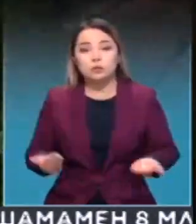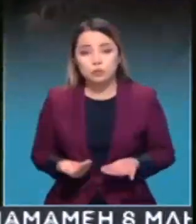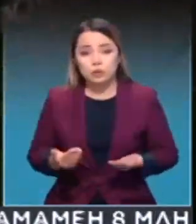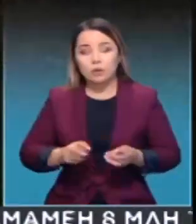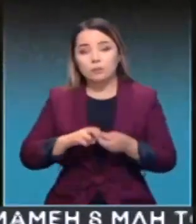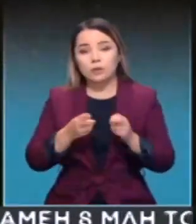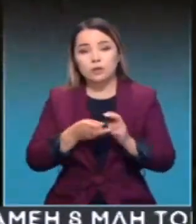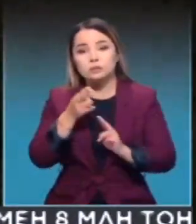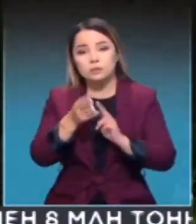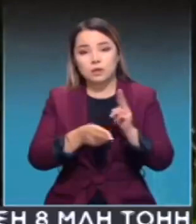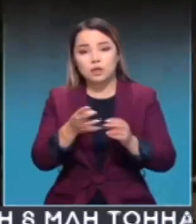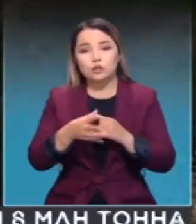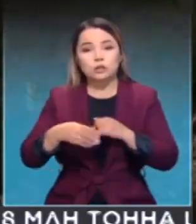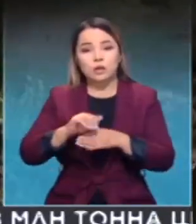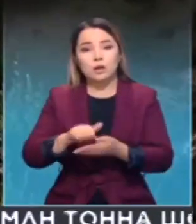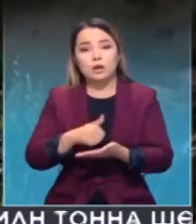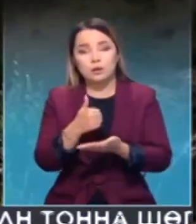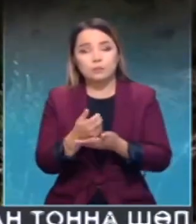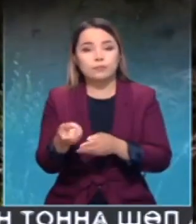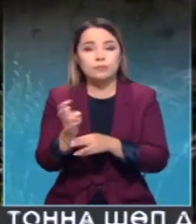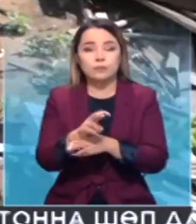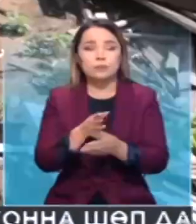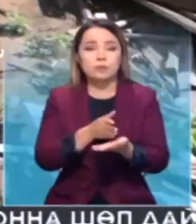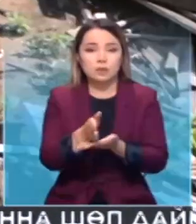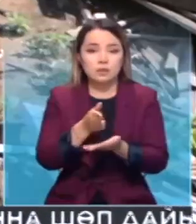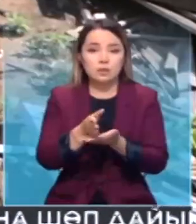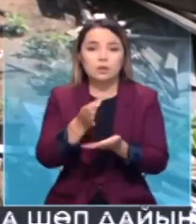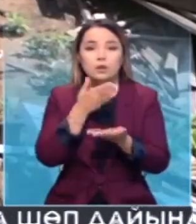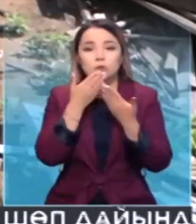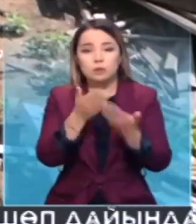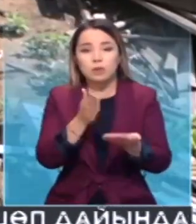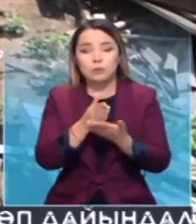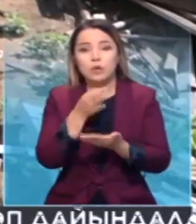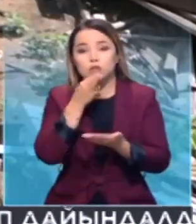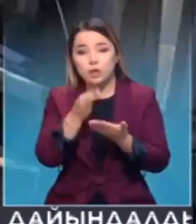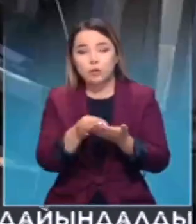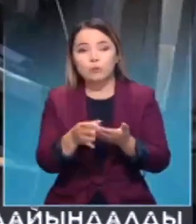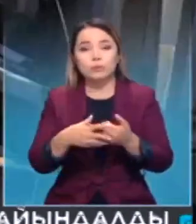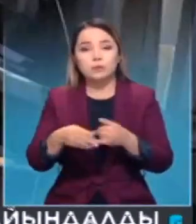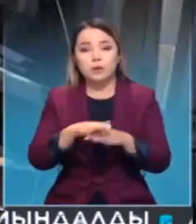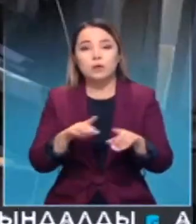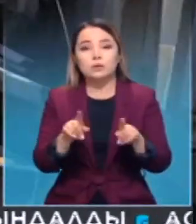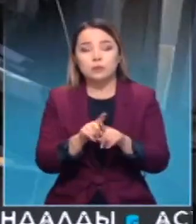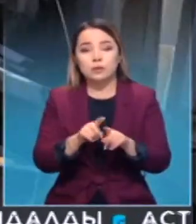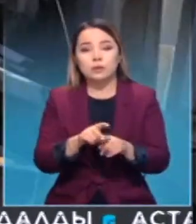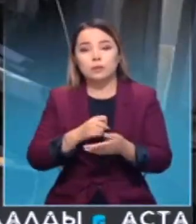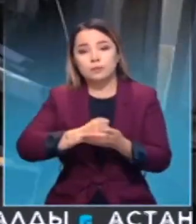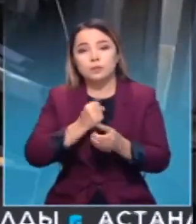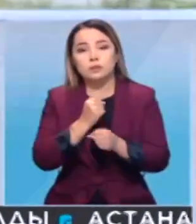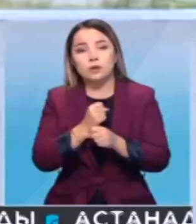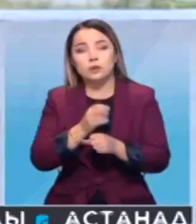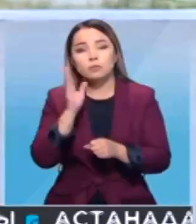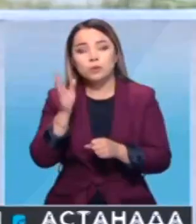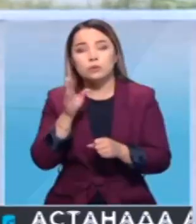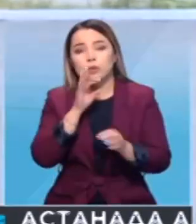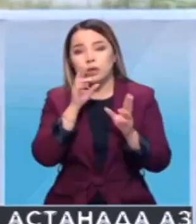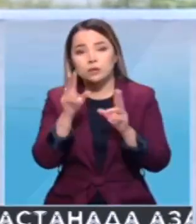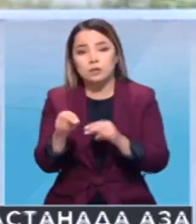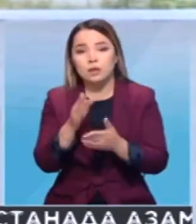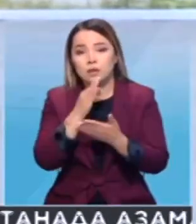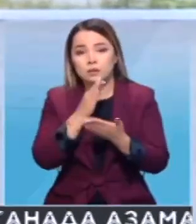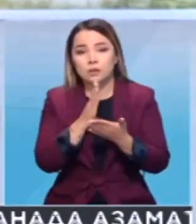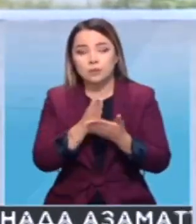мәселені айтып, жергілікті әкімдікке бірнеше мәрте барғандарын айтады. Дегенмен жауаптылар жағалаудың жуырда бекітілетінін айтты. Бұл